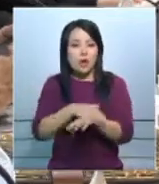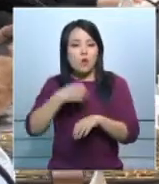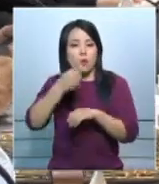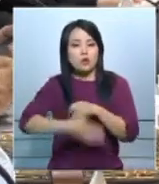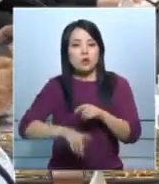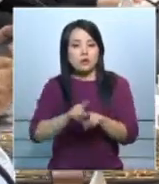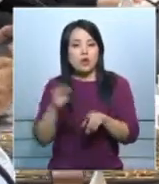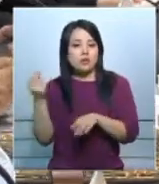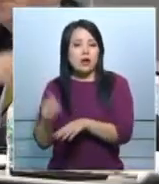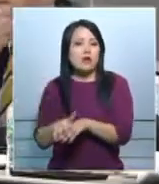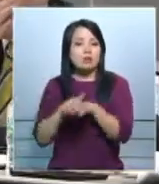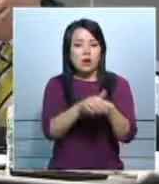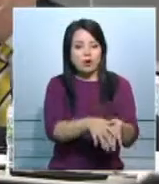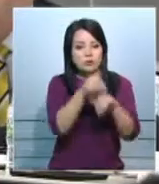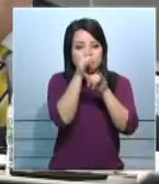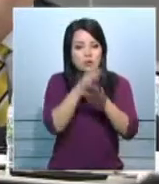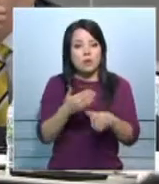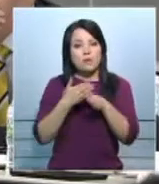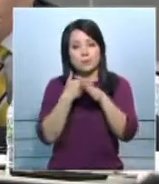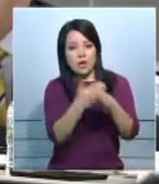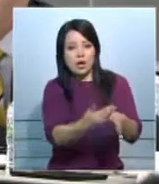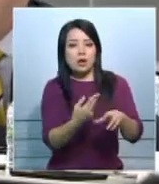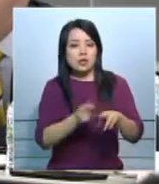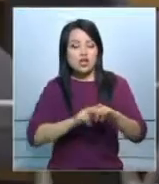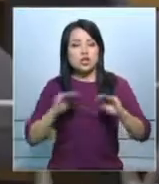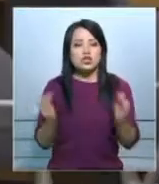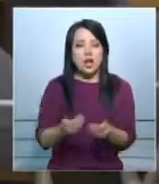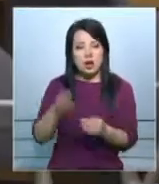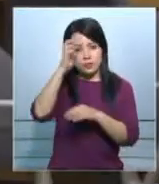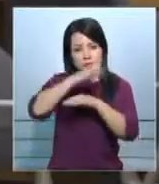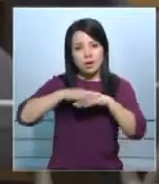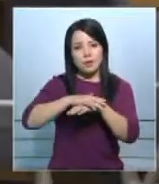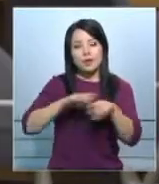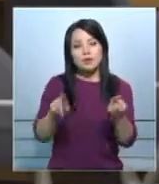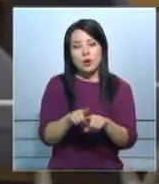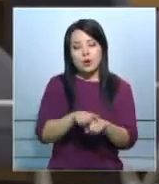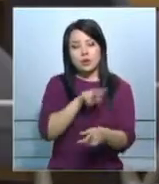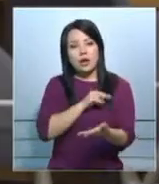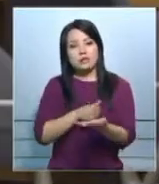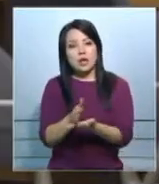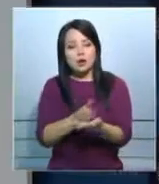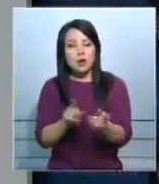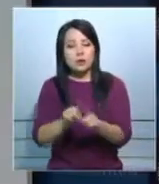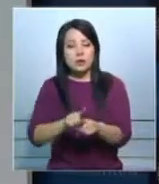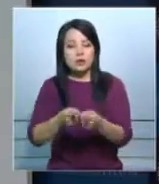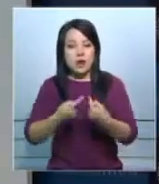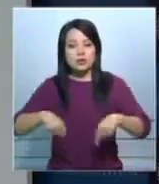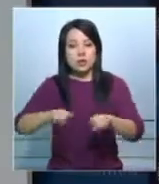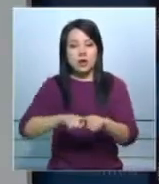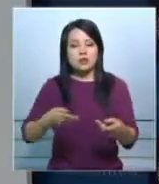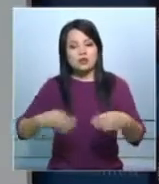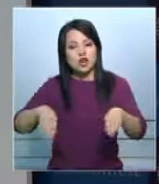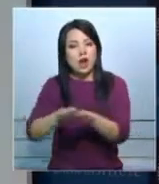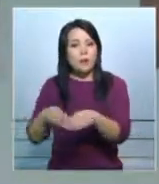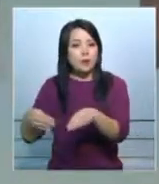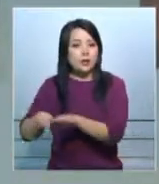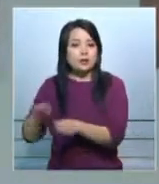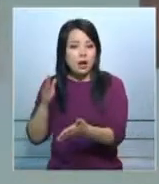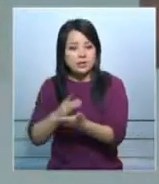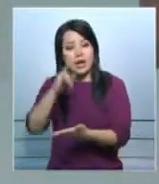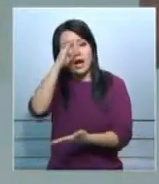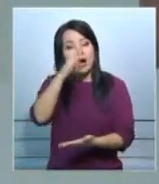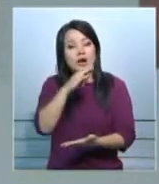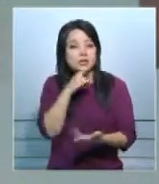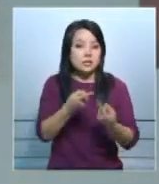орталықтарды қаржыландыруға мүмкіндік бермей отыр. Тіпті шағын елді мекендерде мұндай қызмет көрсету кешендері жаппай жабылуда. Ал